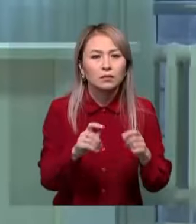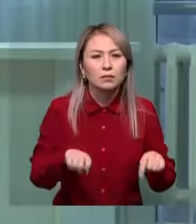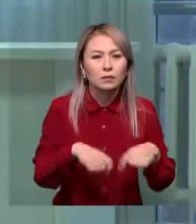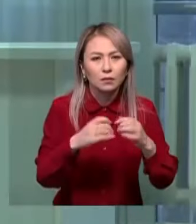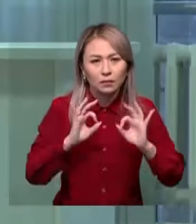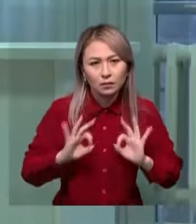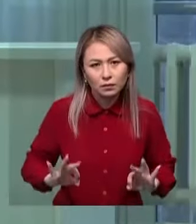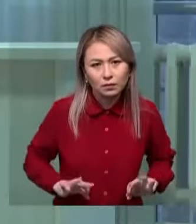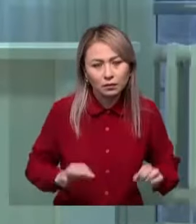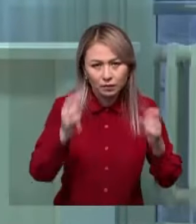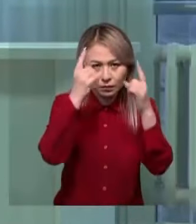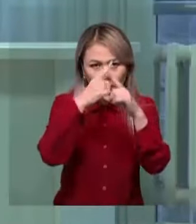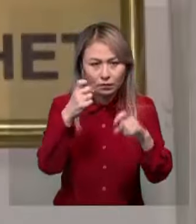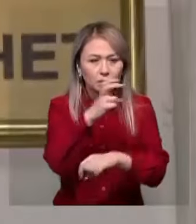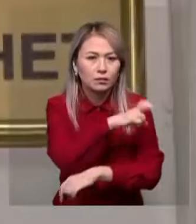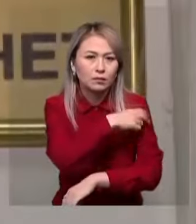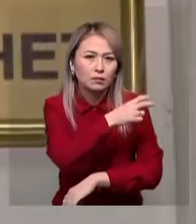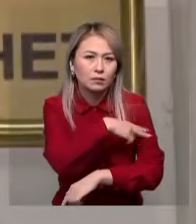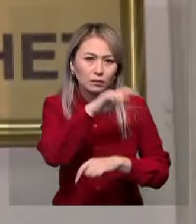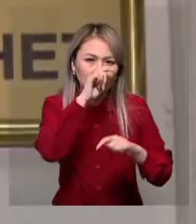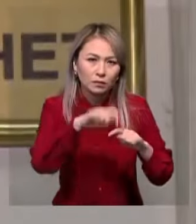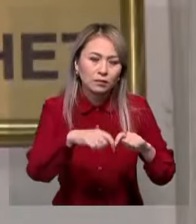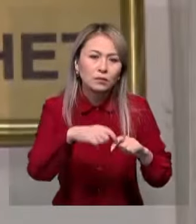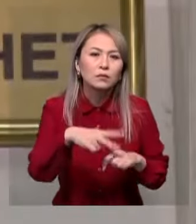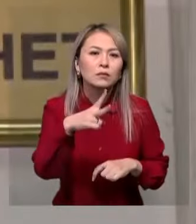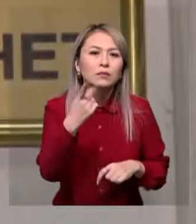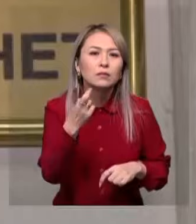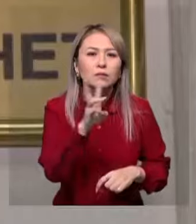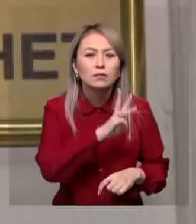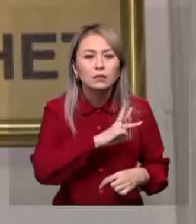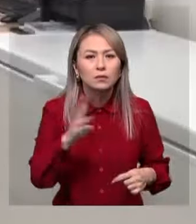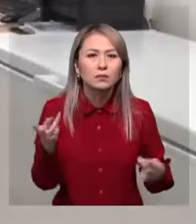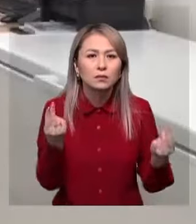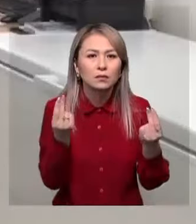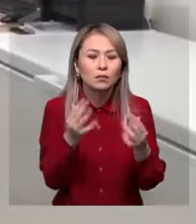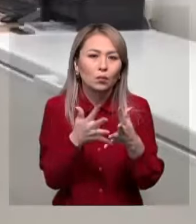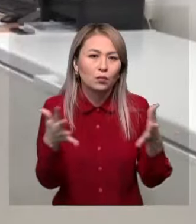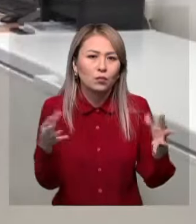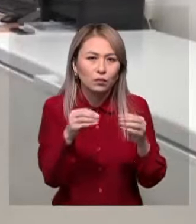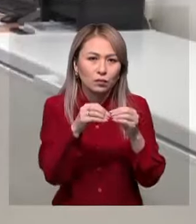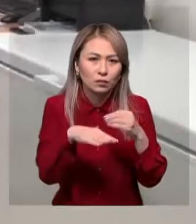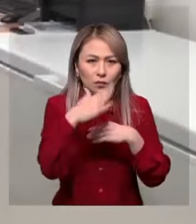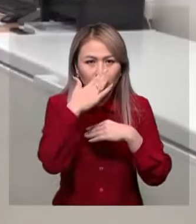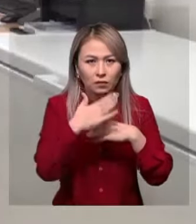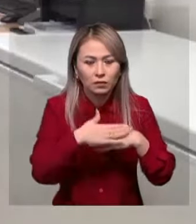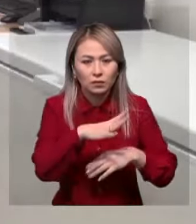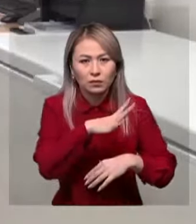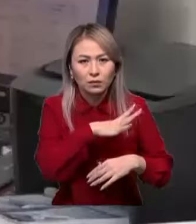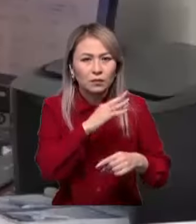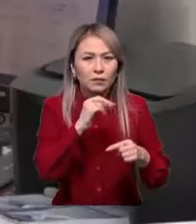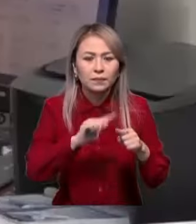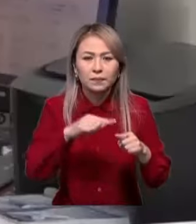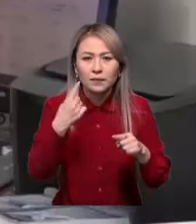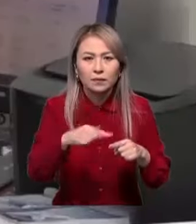Бұл туралы прокурорлар мәлімдеді. Емханаларда тексерген құзырлы орган құны 21 миллион теңгеден асатын 10 мыңға жоқ